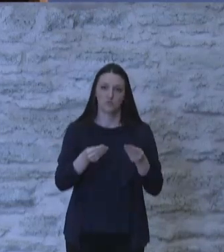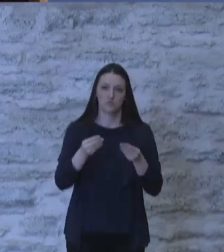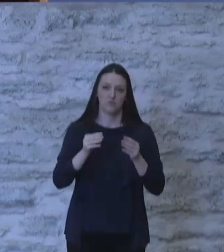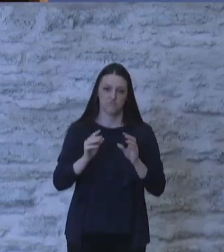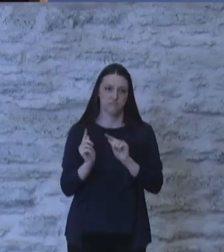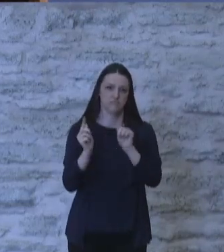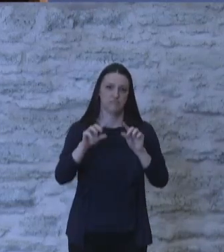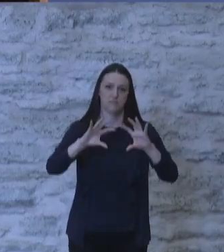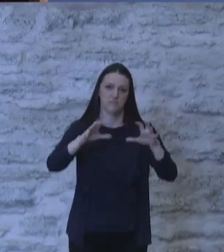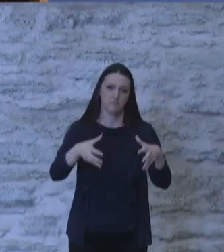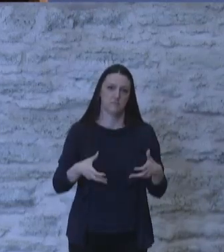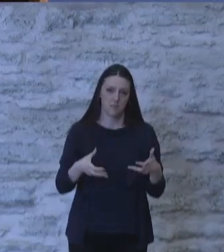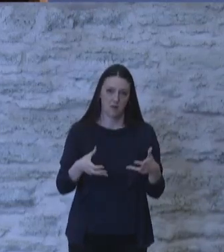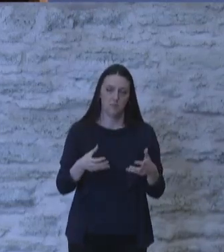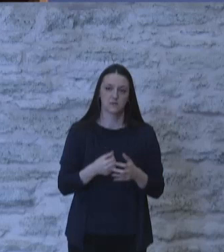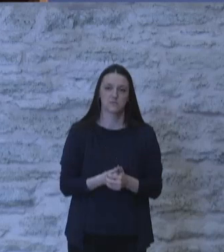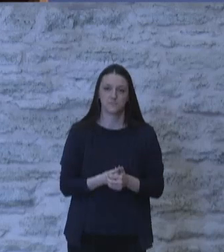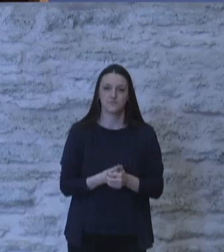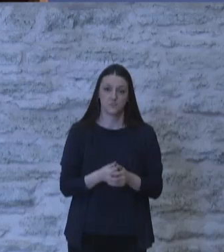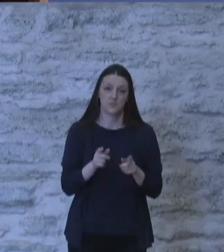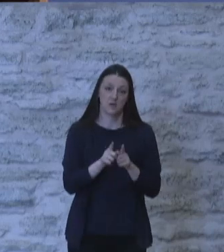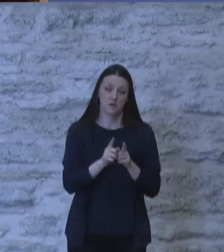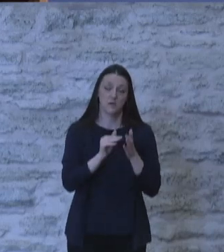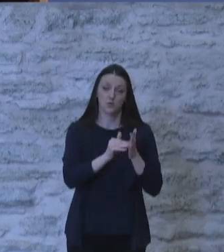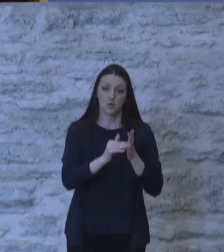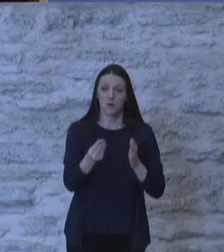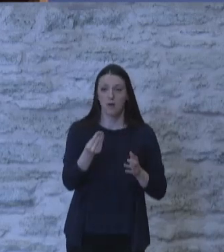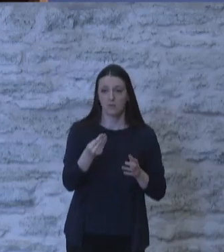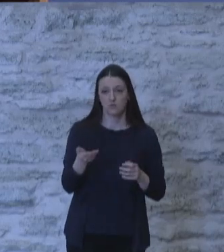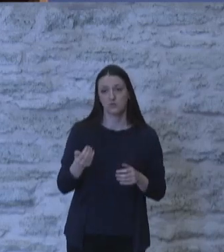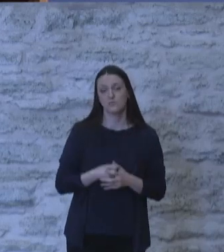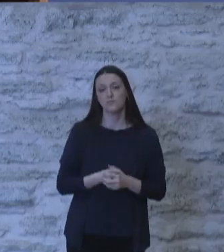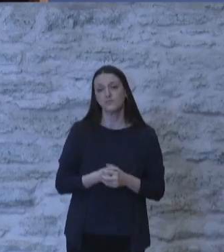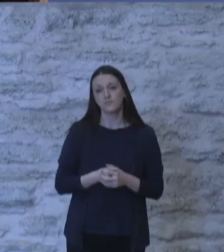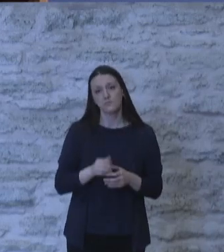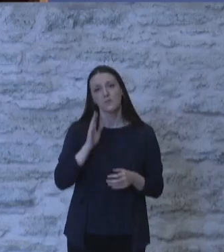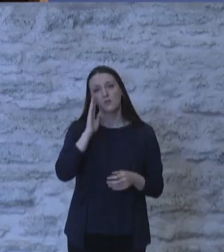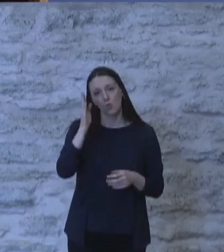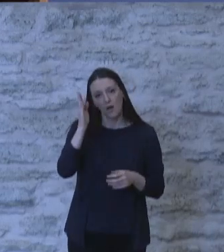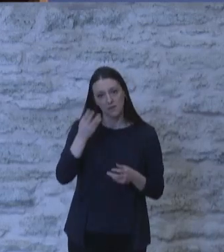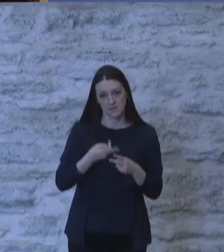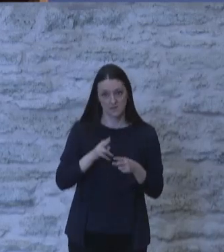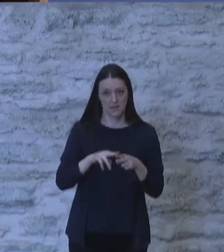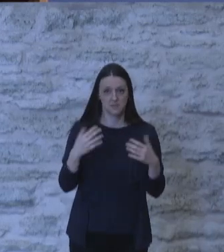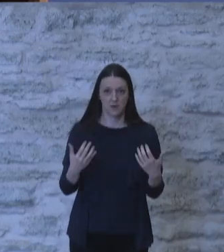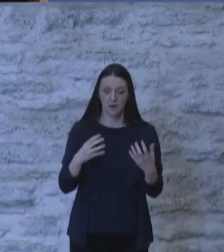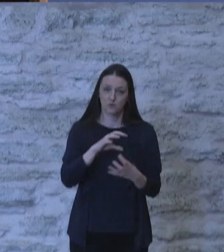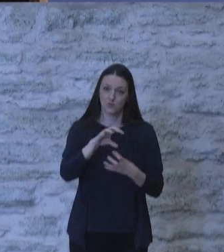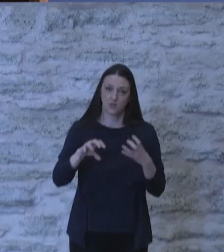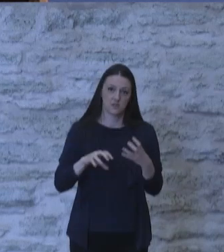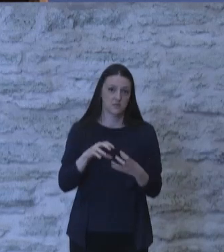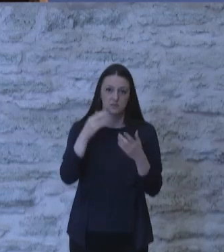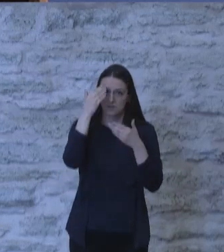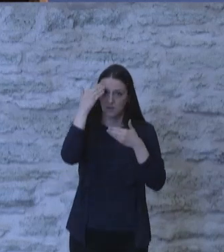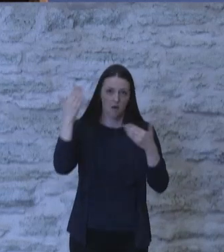üle minemas ka rahandusse. Ja tulevik on selles kriisis kindlasti ettearvamatu,